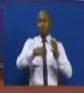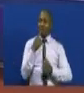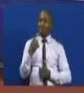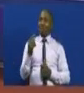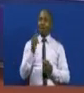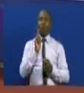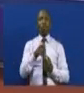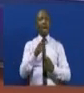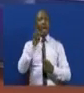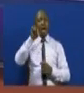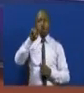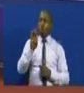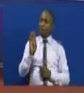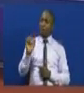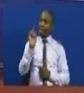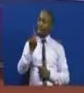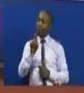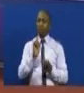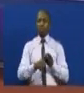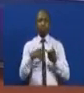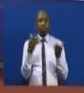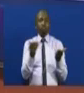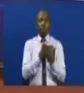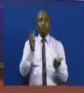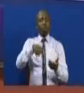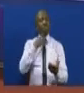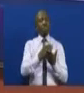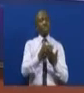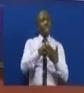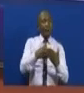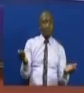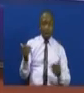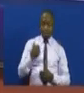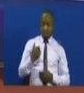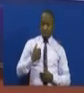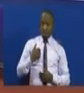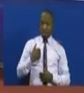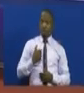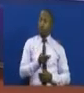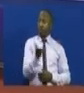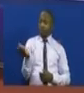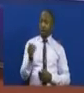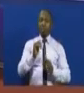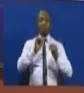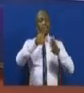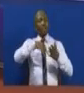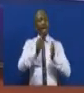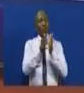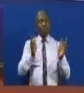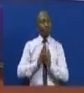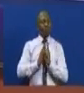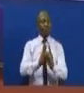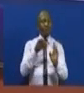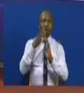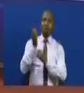kwamba kuna ndumba, mambo fulani chini chini, lakini hakuna mtu aliyothibitisha. Mimi na wenzangu tuna mtihani mkubwa kulifuatilia hilo ili kuweza kulipatia